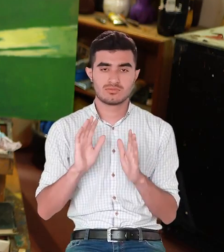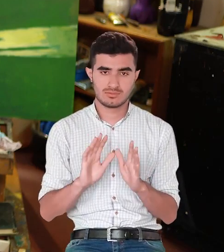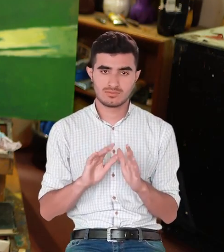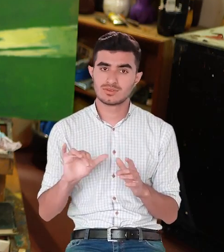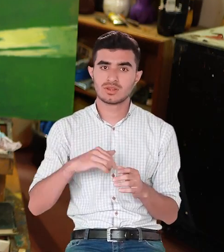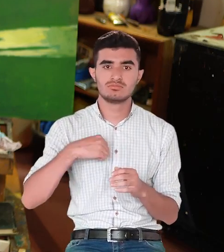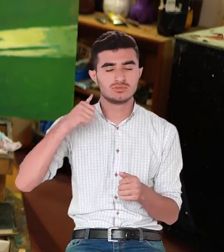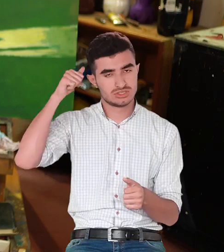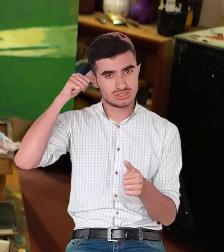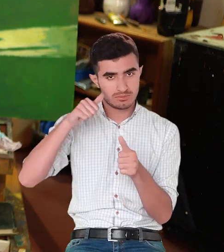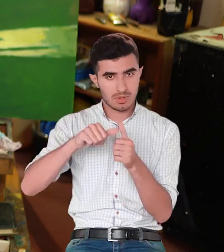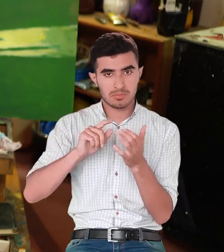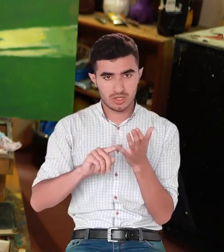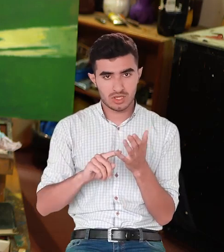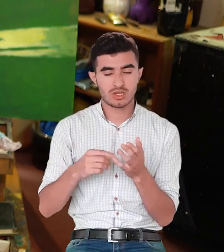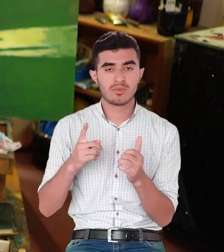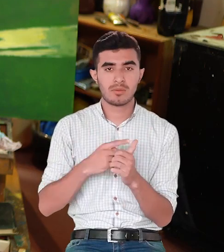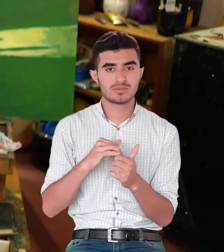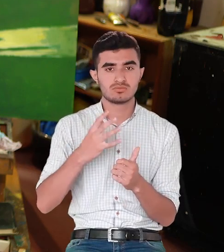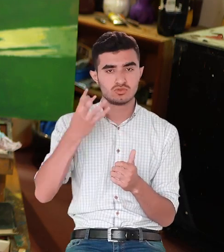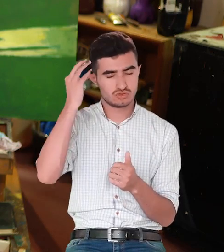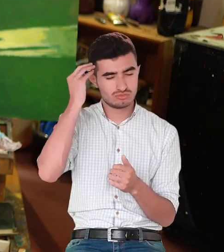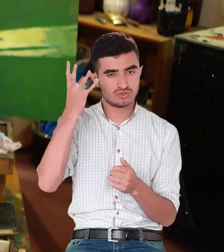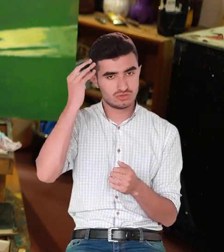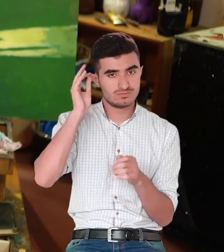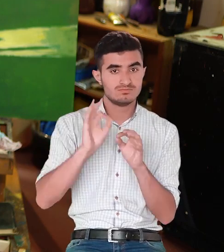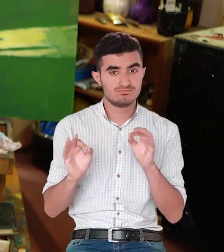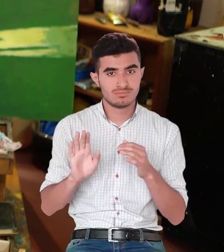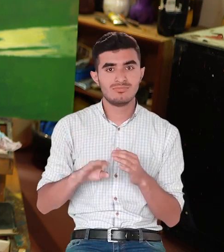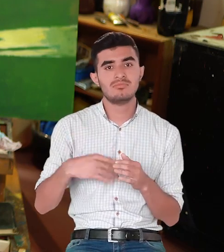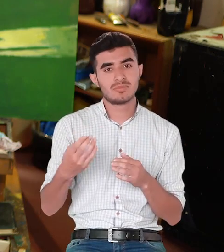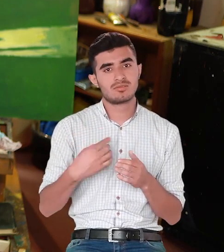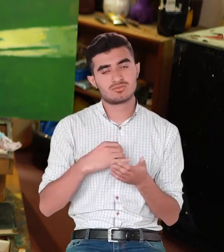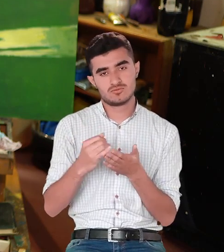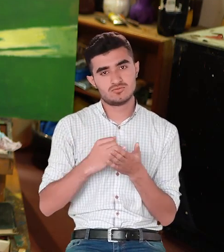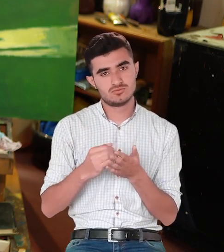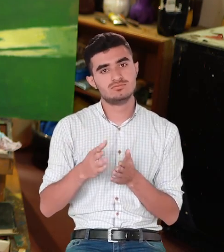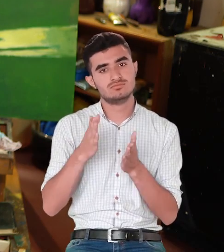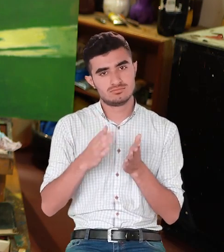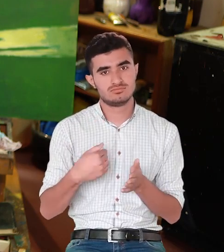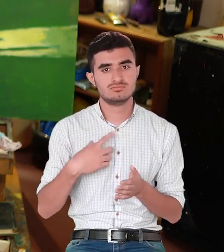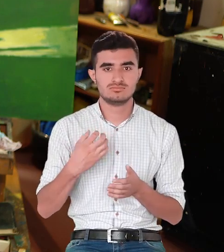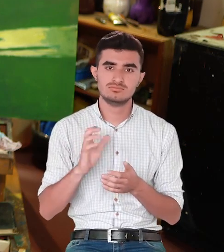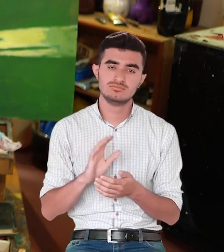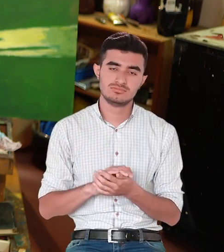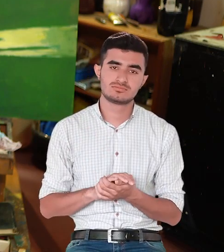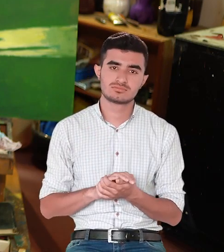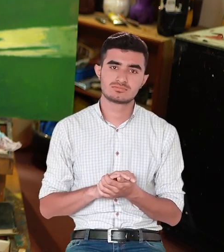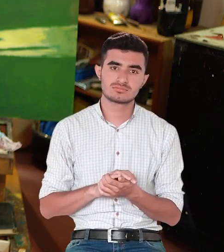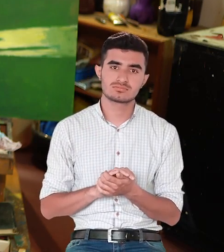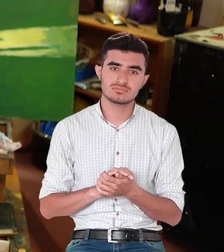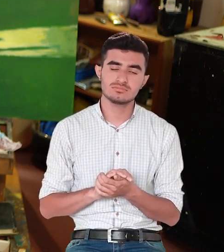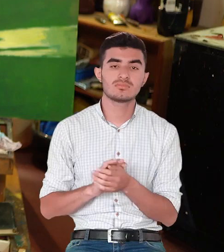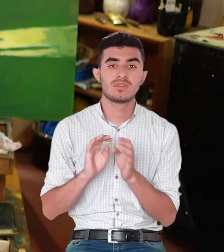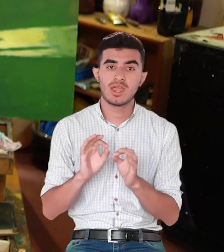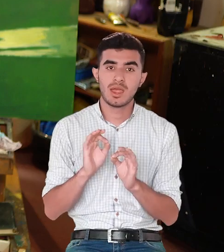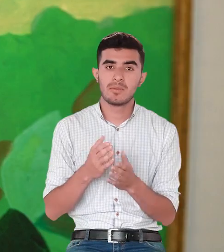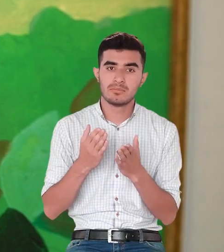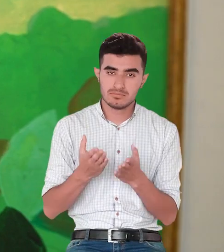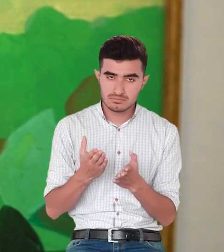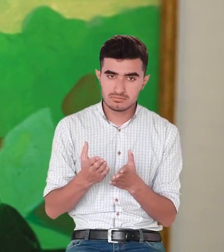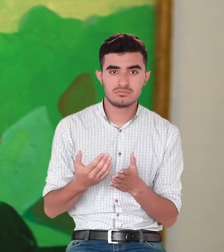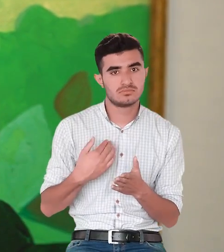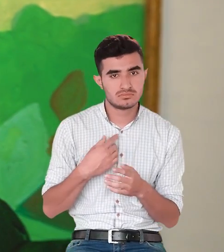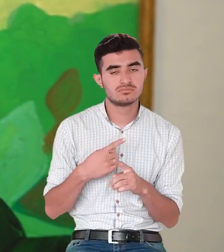سے فیسز بناتا ہوں تو وہ کسی کاپی نہیں ہوتی بلکہ وہ میری ہوتی ہیں, پھر میری اپنی پسند کی ہوتی